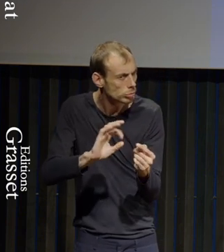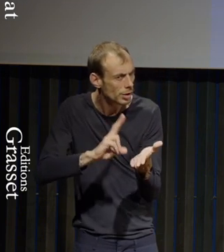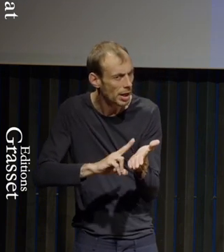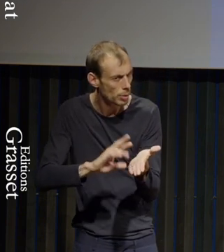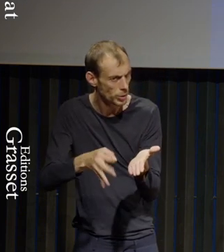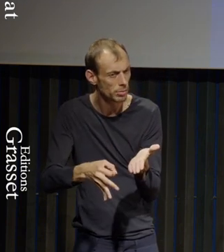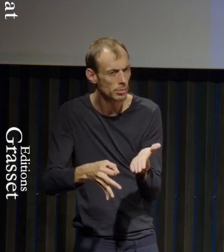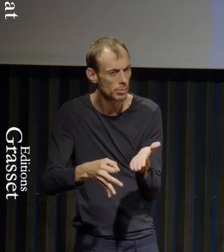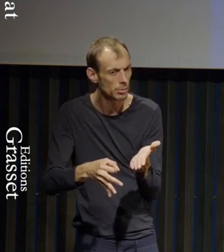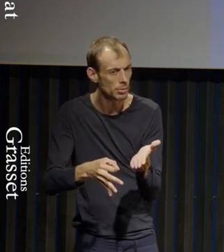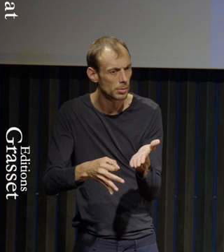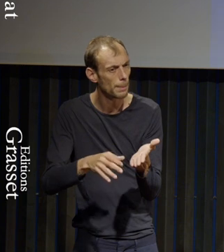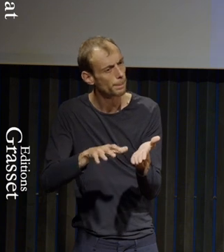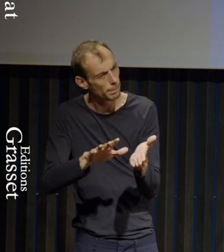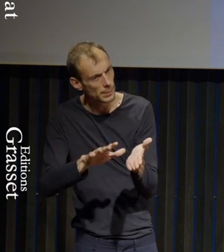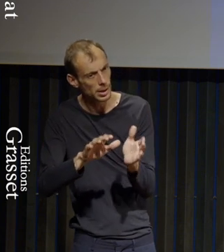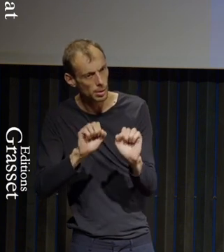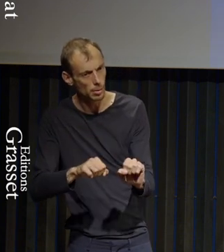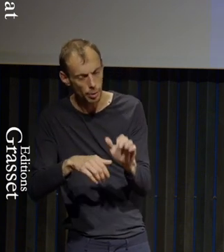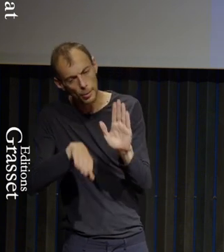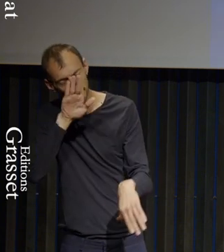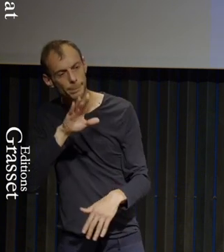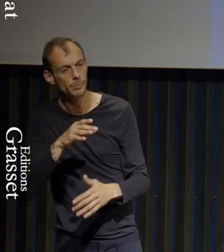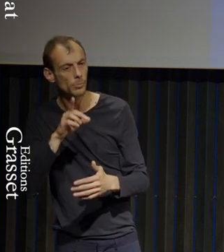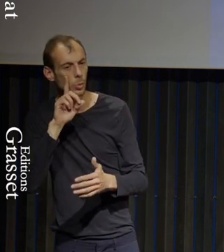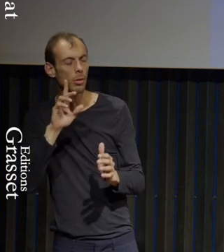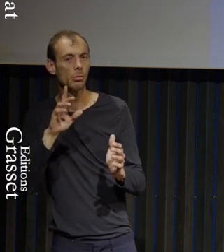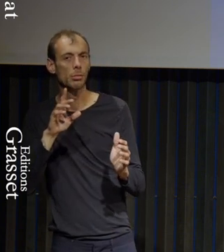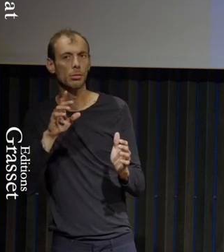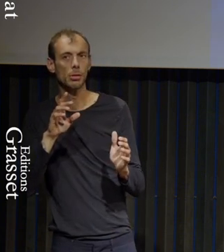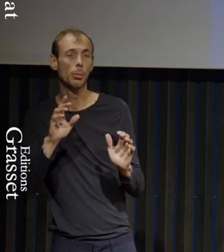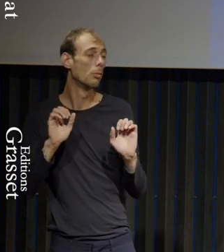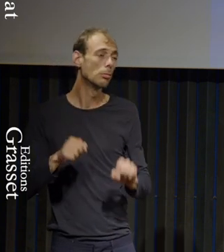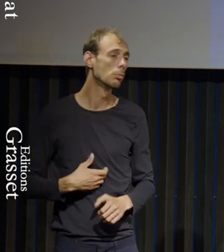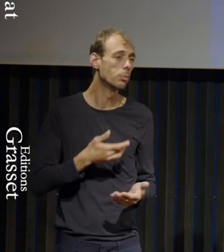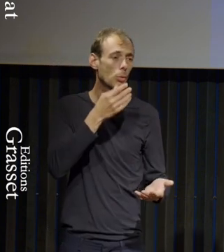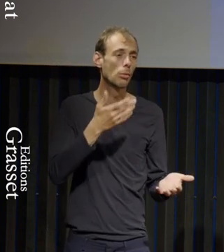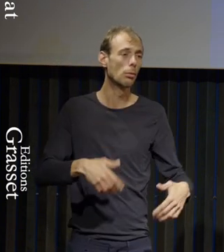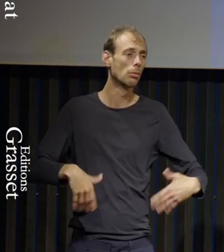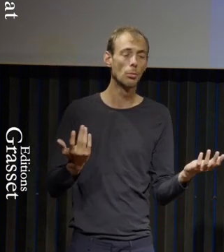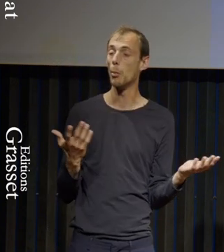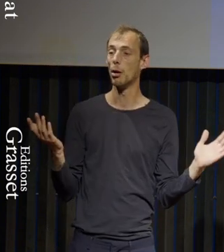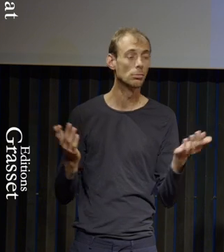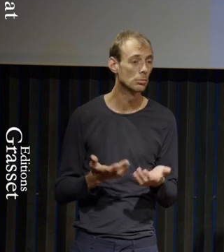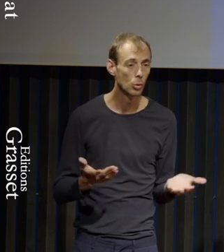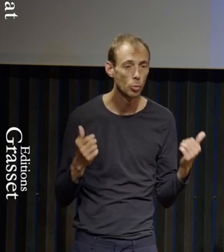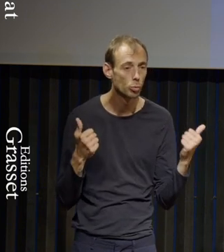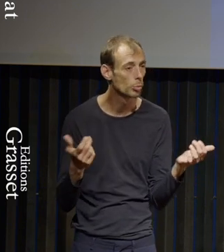un piège, parce que à cette aune, nous pourrions dire que eh bien, c'est formidable,